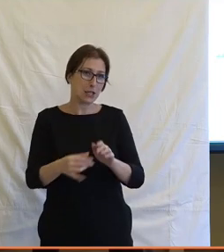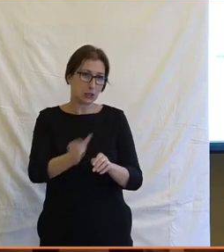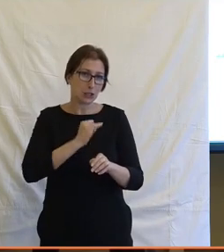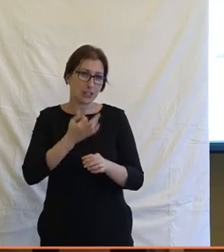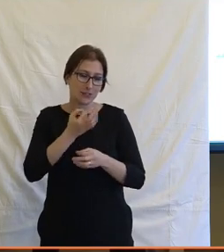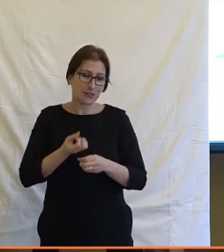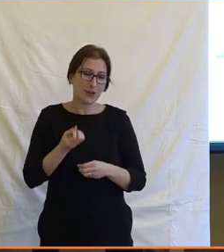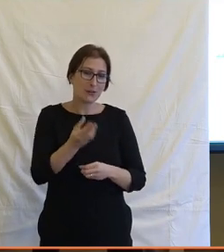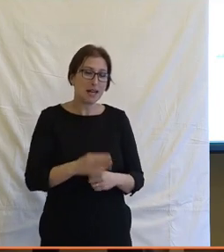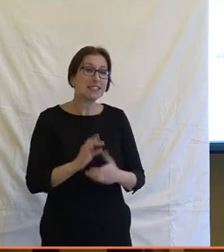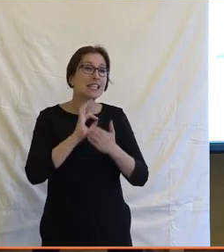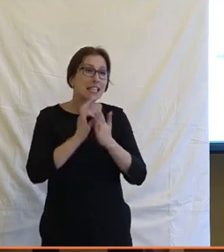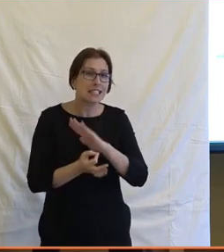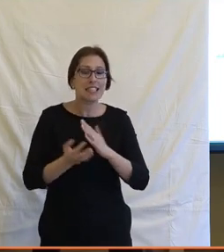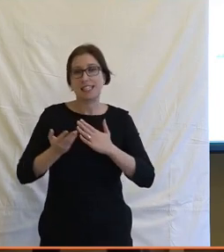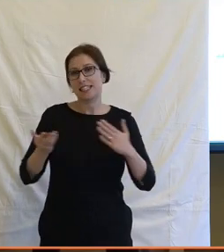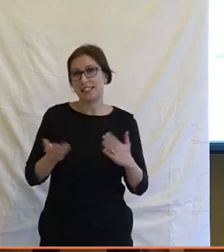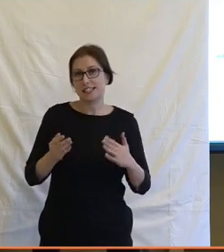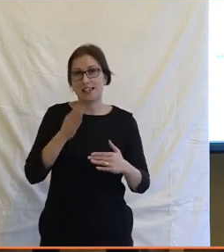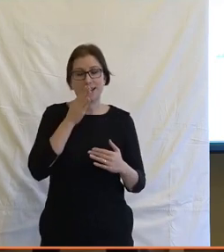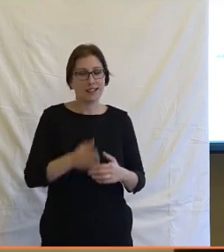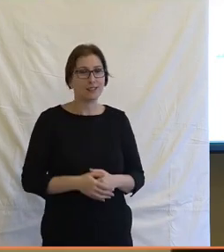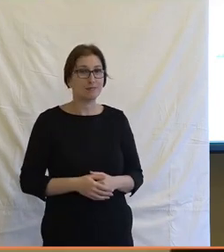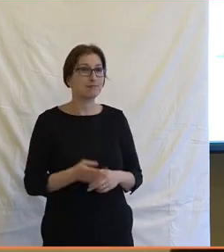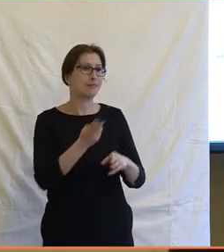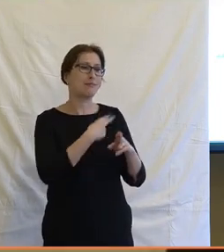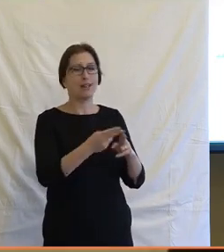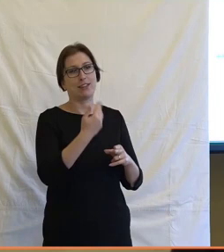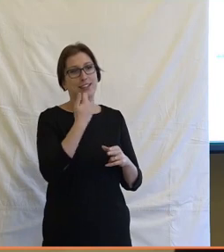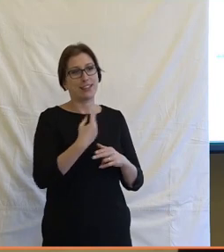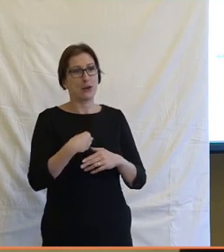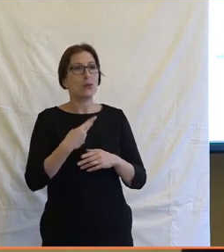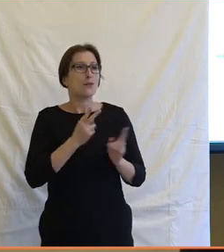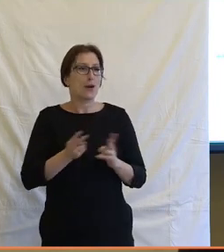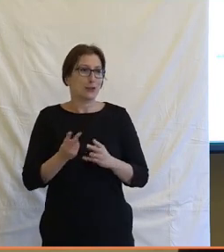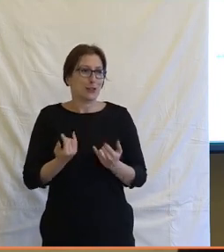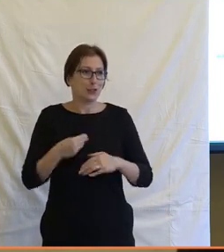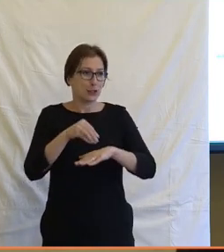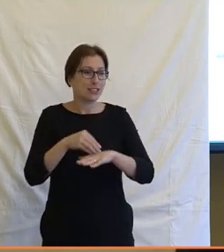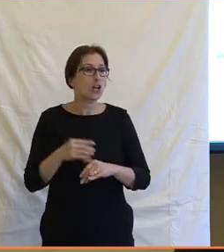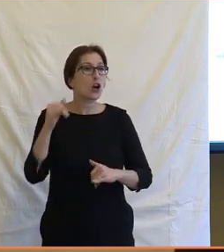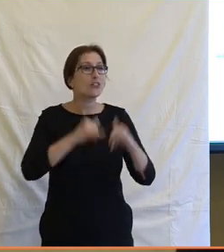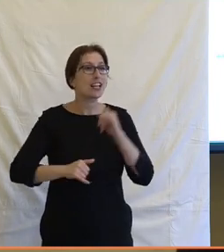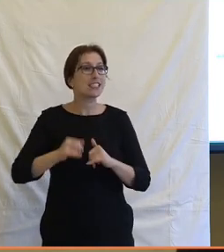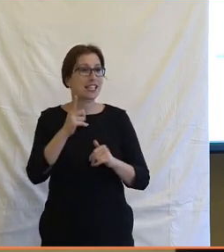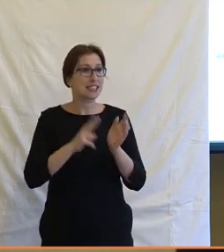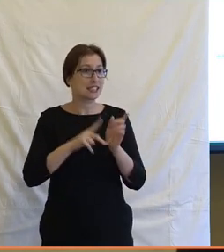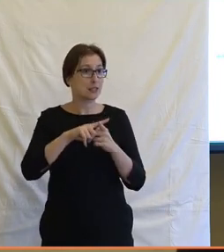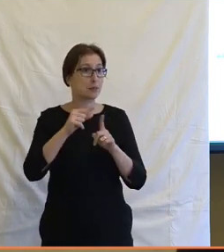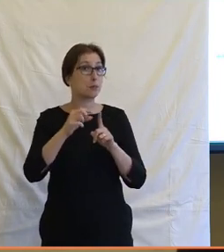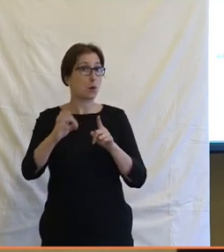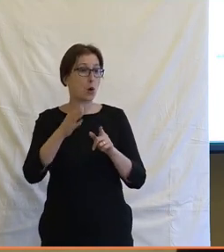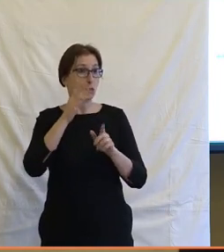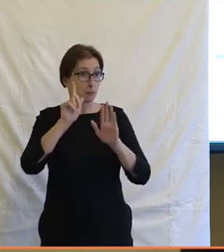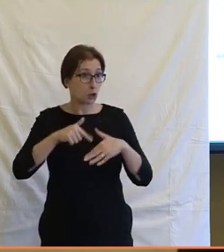technologického vývoje. Kdy bude, kde bude? Skvělé, moc děkuji za příležitost. Konference INSPO bude už příští týden,